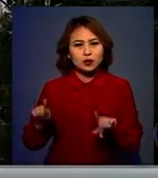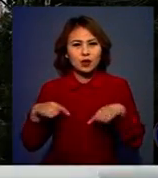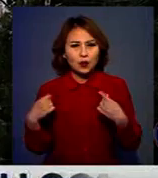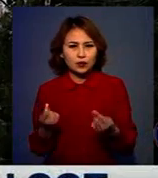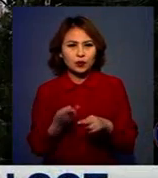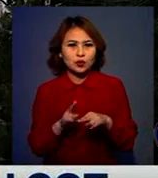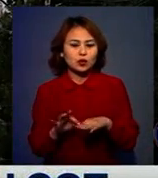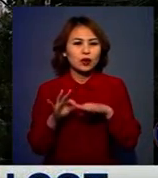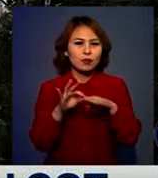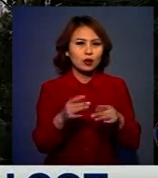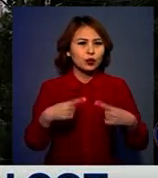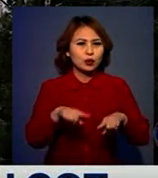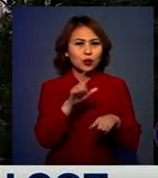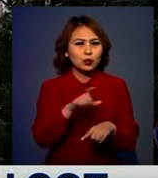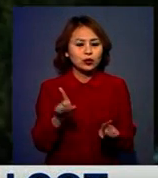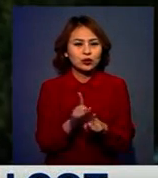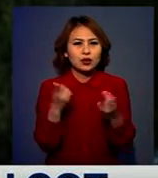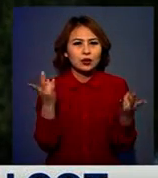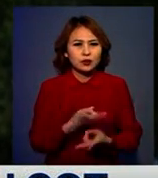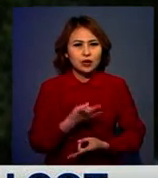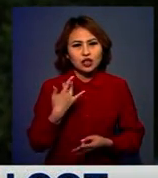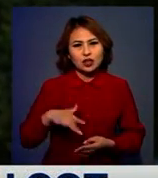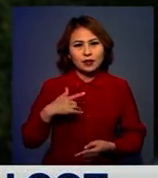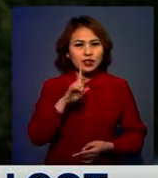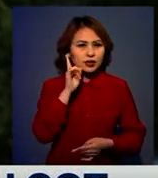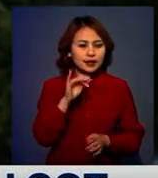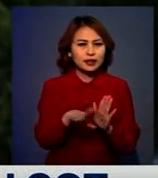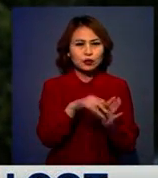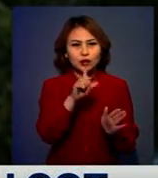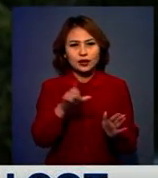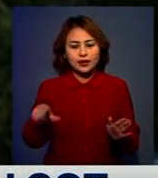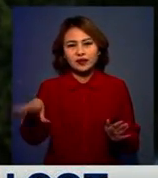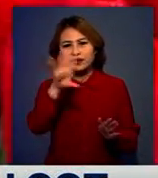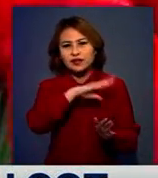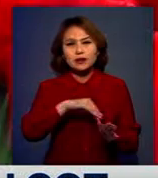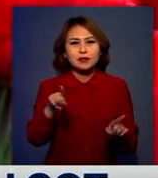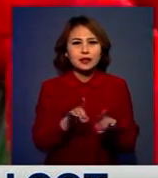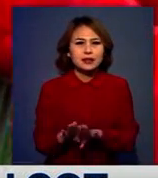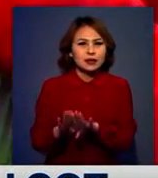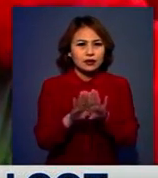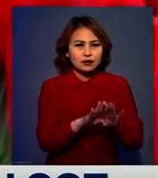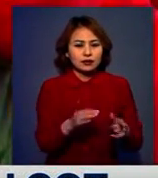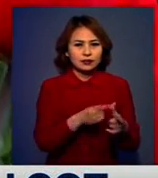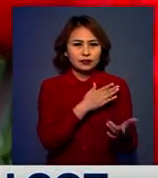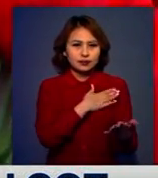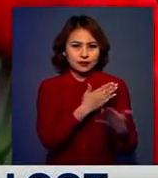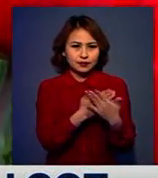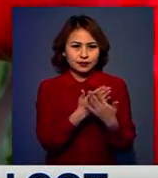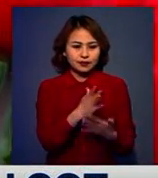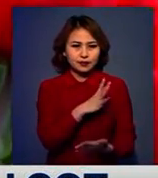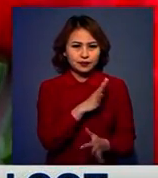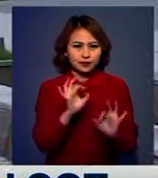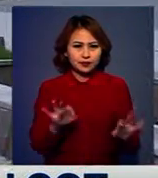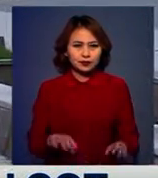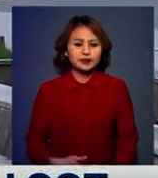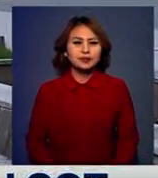сайлау науқанын өткізу қоғамға қажет. Жамбылдық жастар мен депутаттар сын сағатта барлығы бір кісідей атсалысатындықтарын